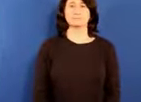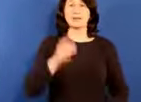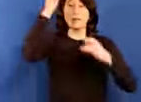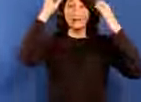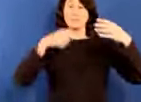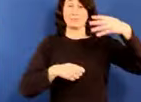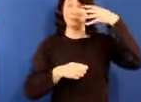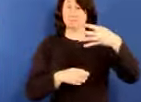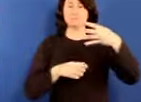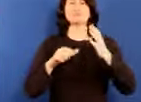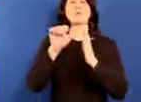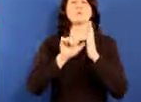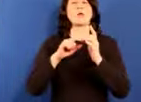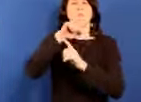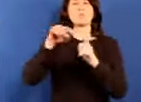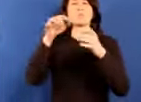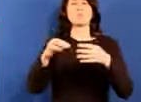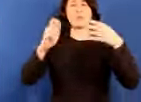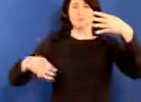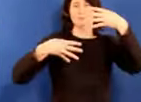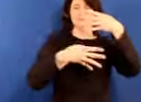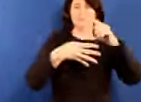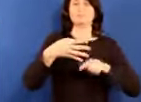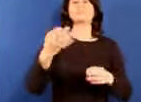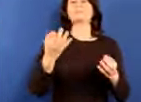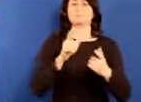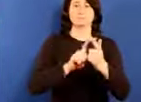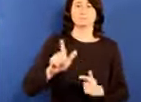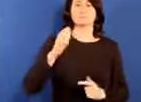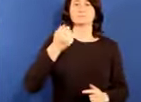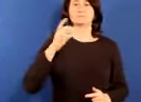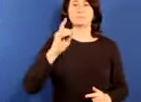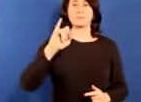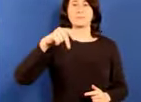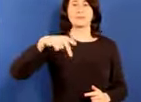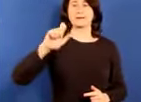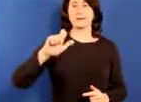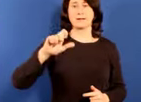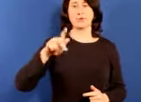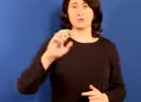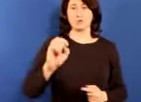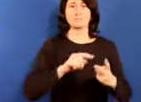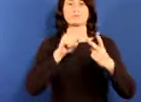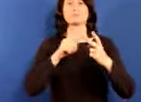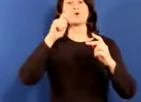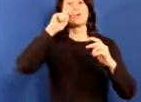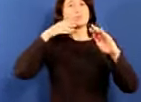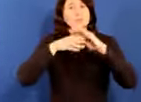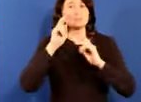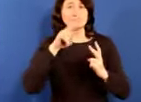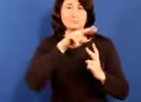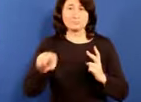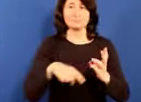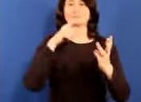edota aisialdiaren arloetan. Jarduerak Bizkaiko adinekoen kontseiluarekin eta nagusiak Bizkaiko jubilatu